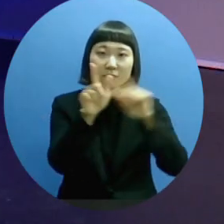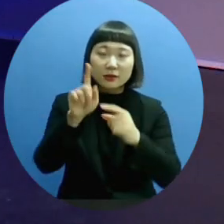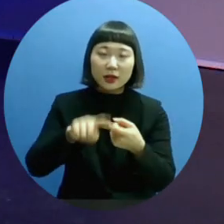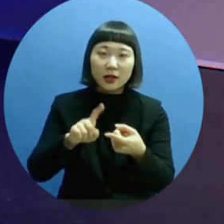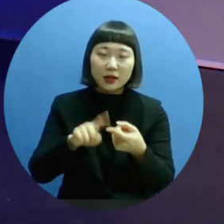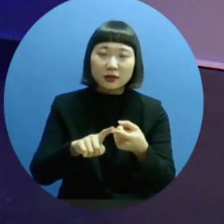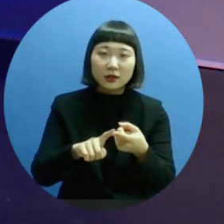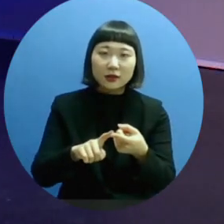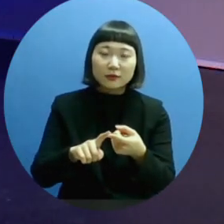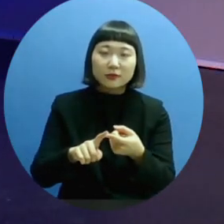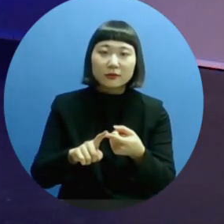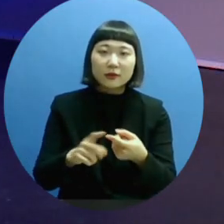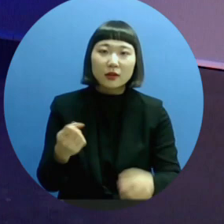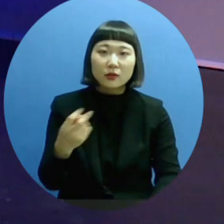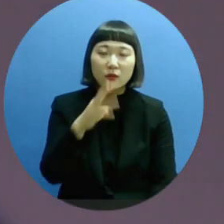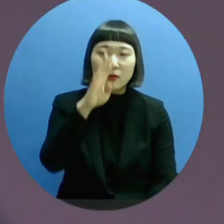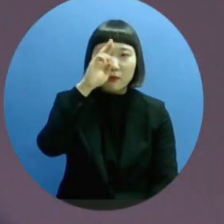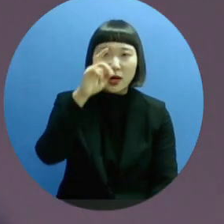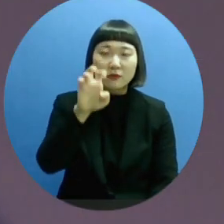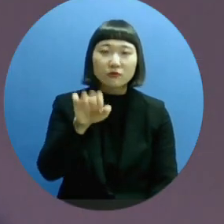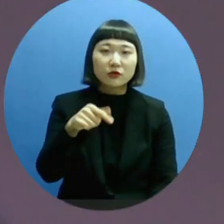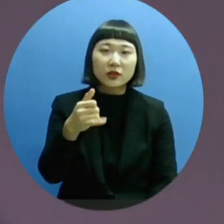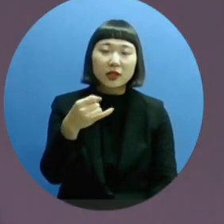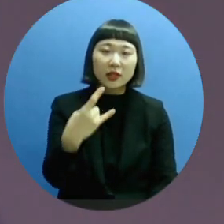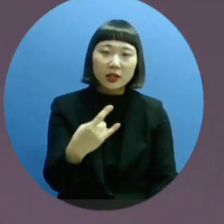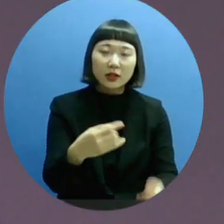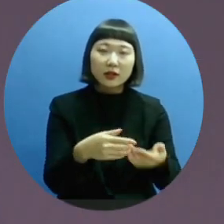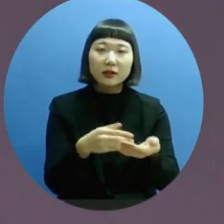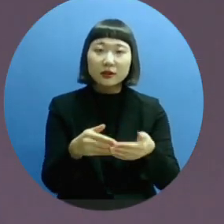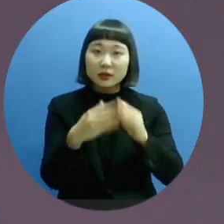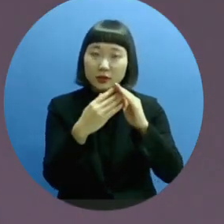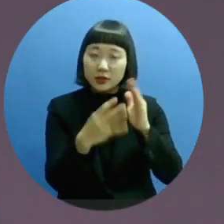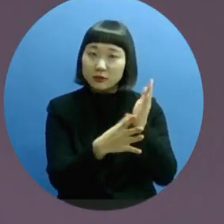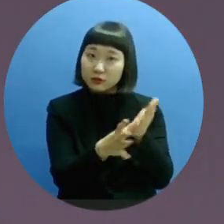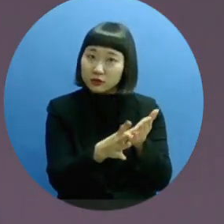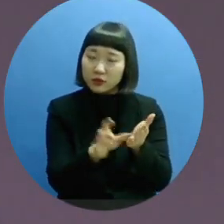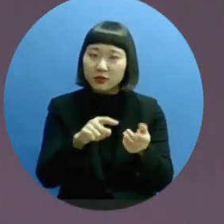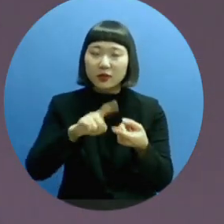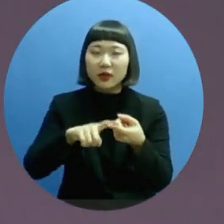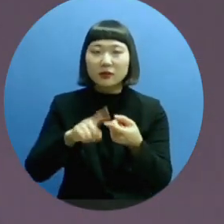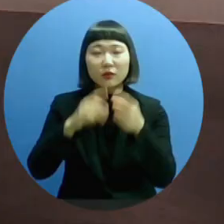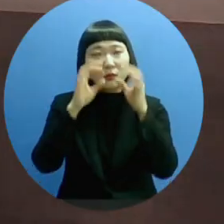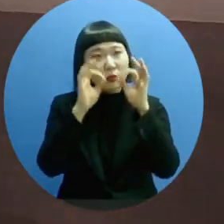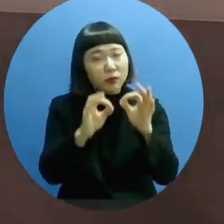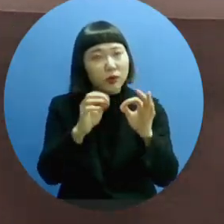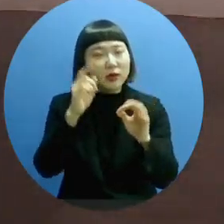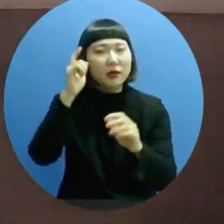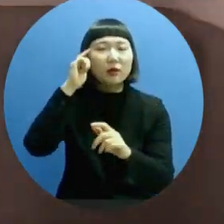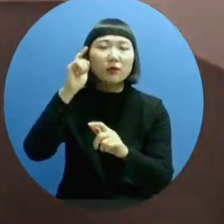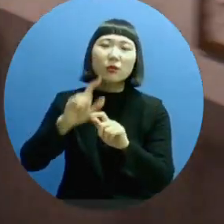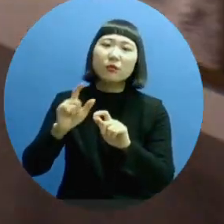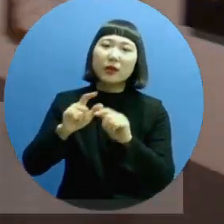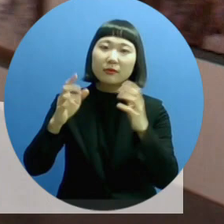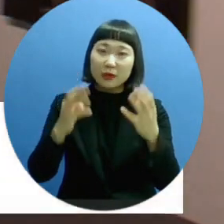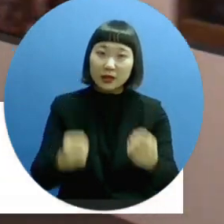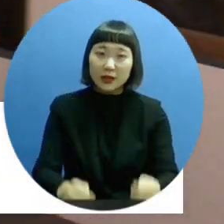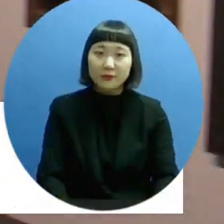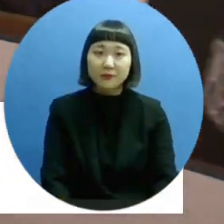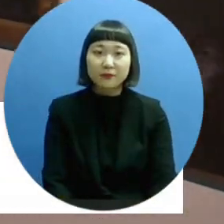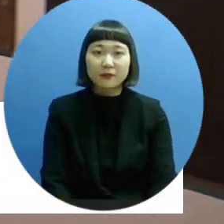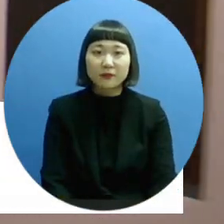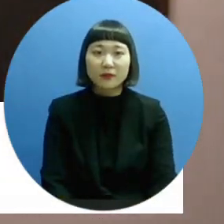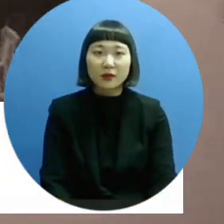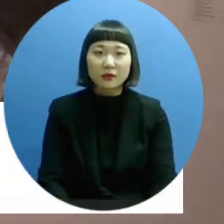박문희 작가의 거대한 설치 작품은 관객에게 다양한 생각할 거리를 제공합니다. I think she's dealing